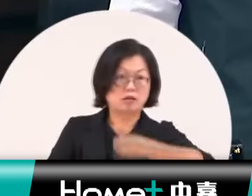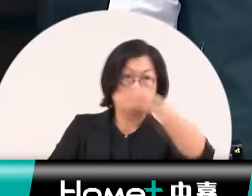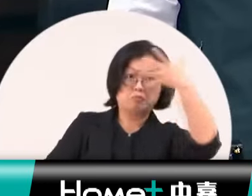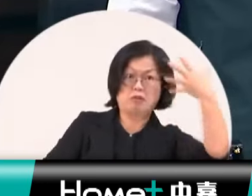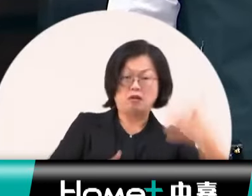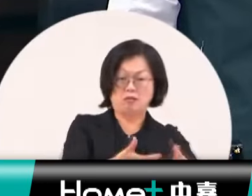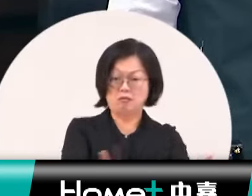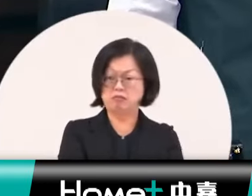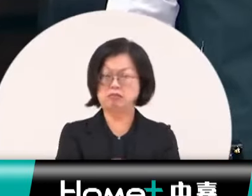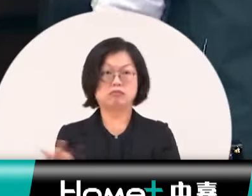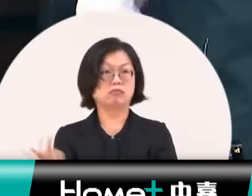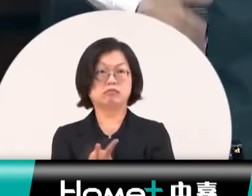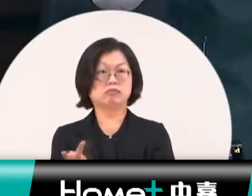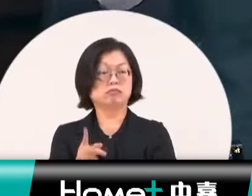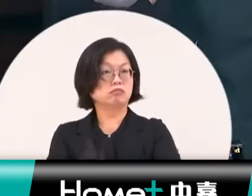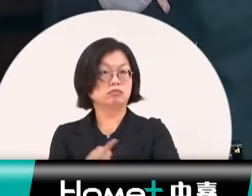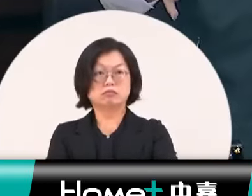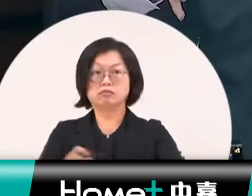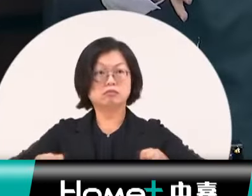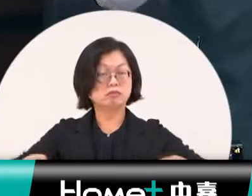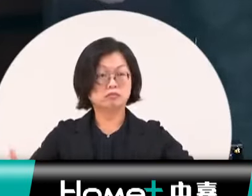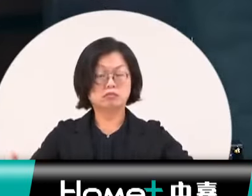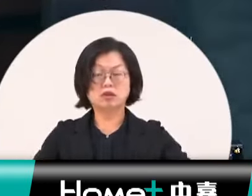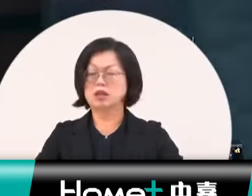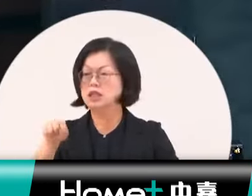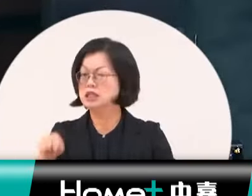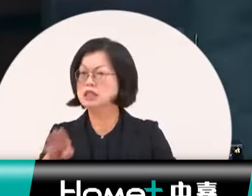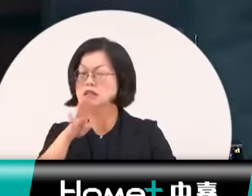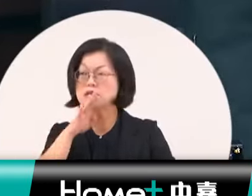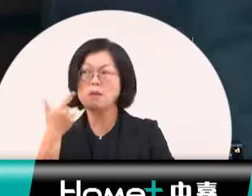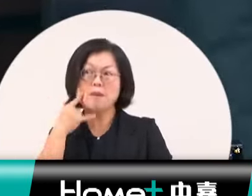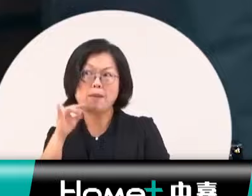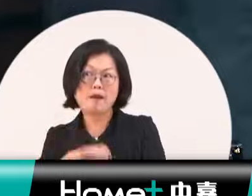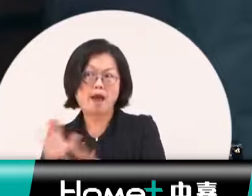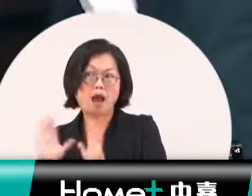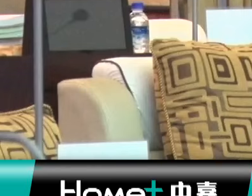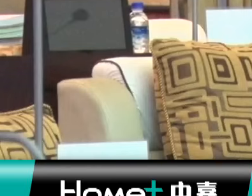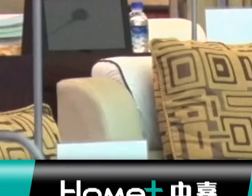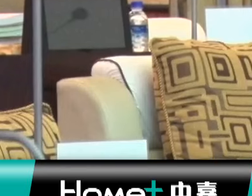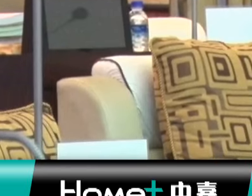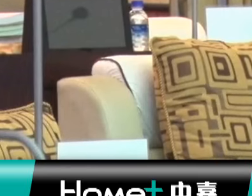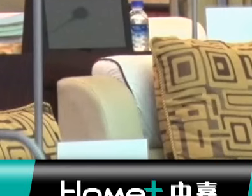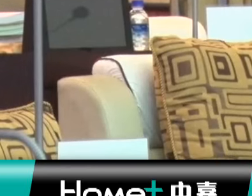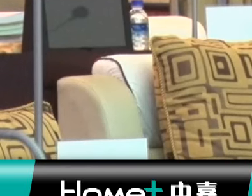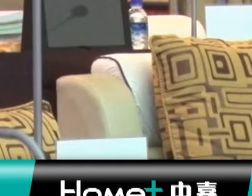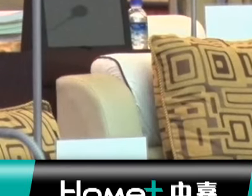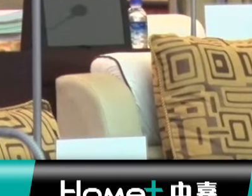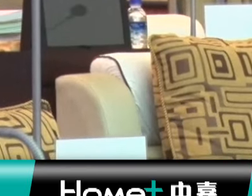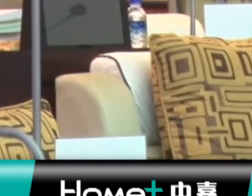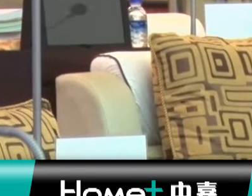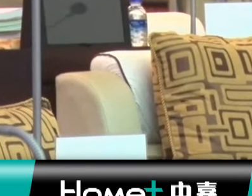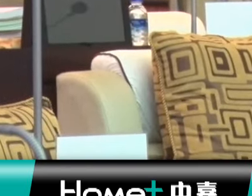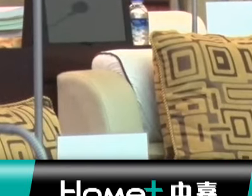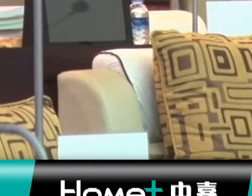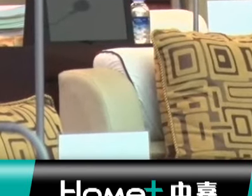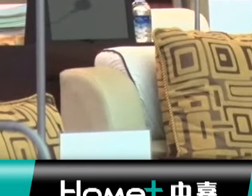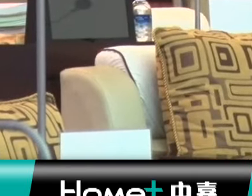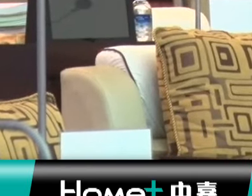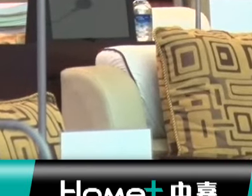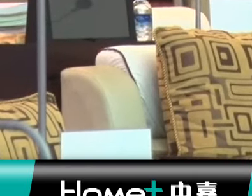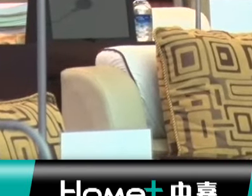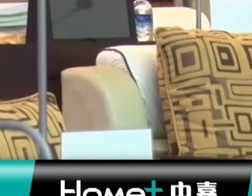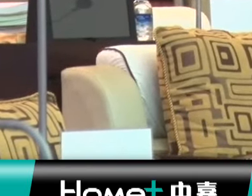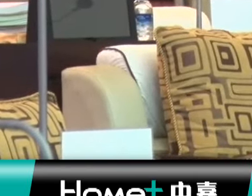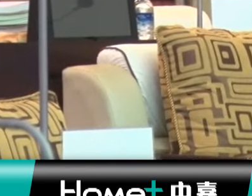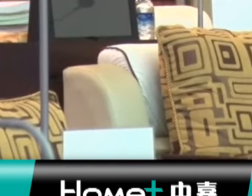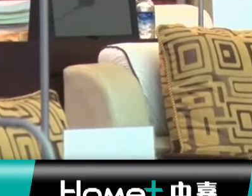多，这个到底是要亲子多还是年轻人多，我们再来比较。 除了关心大型的活动举办，另